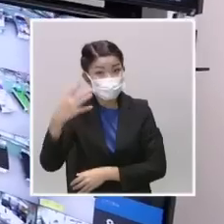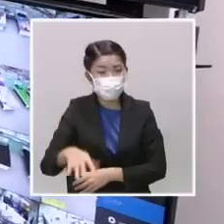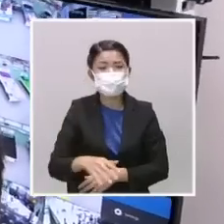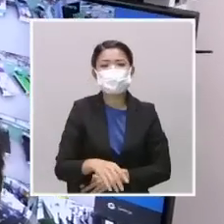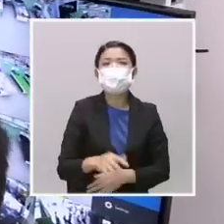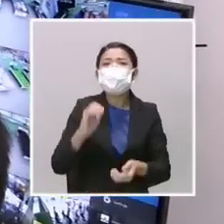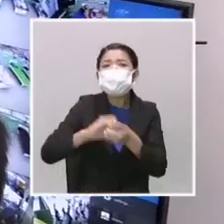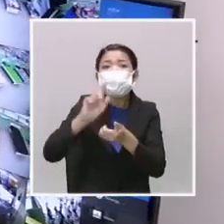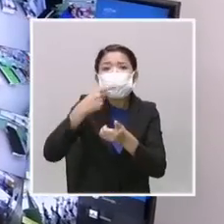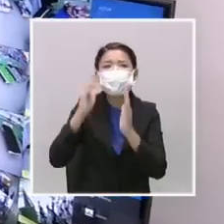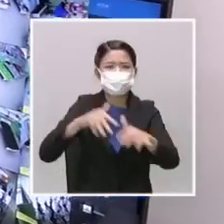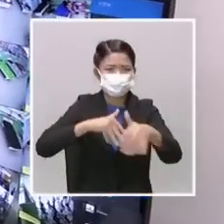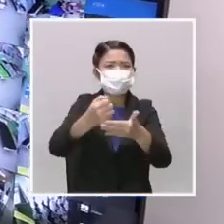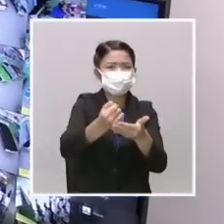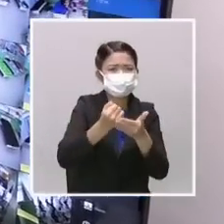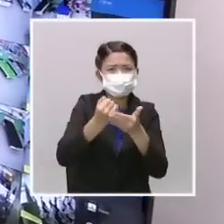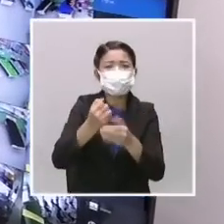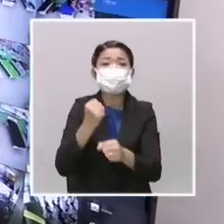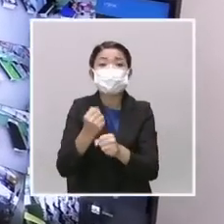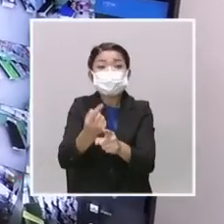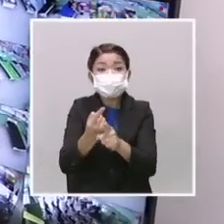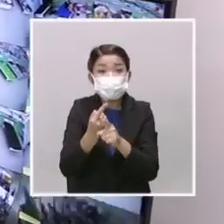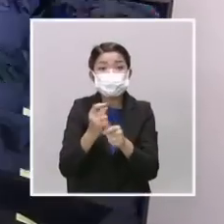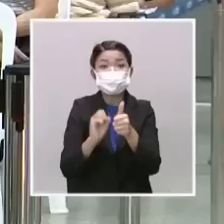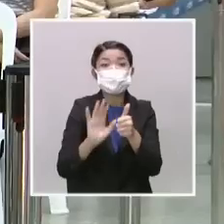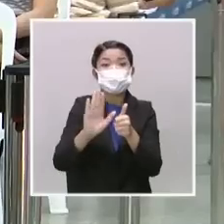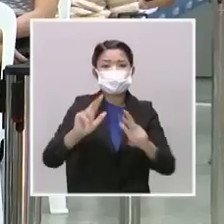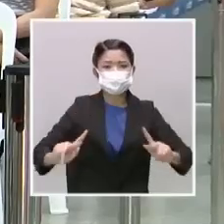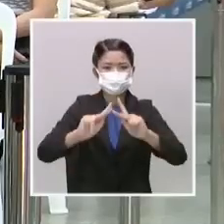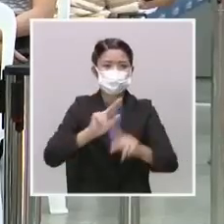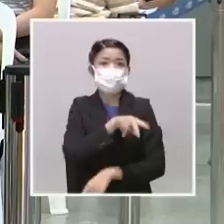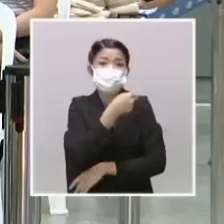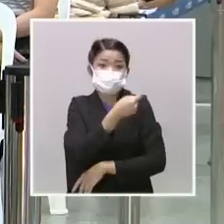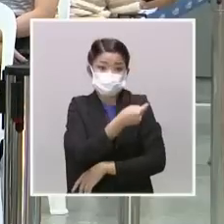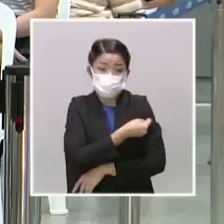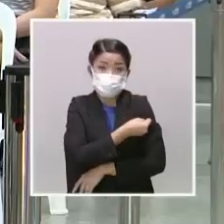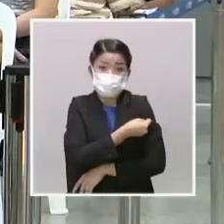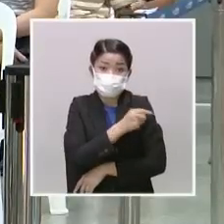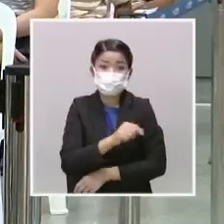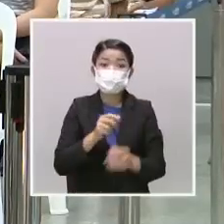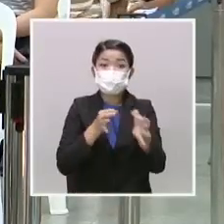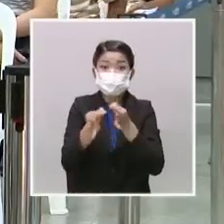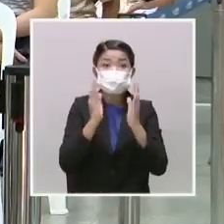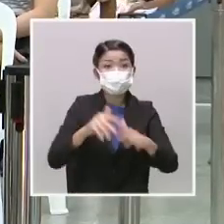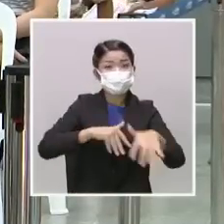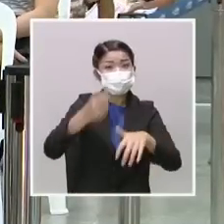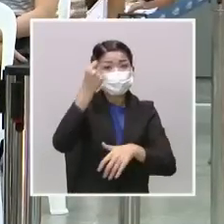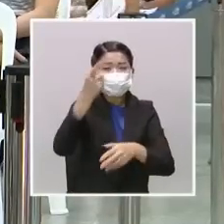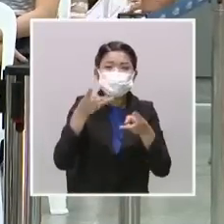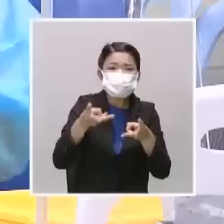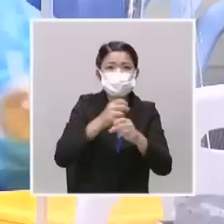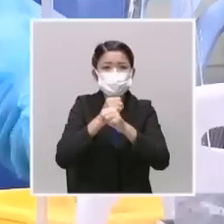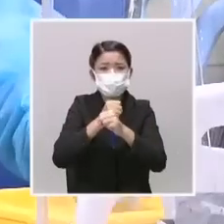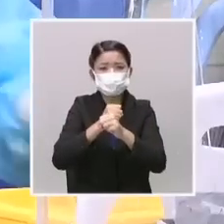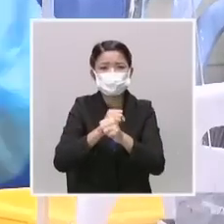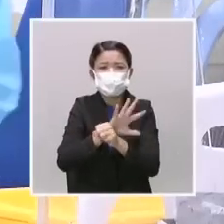ากความร่วมมือของประชาชนนะคะที่ทำตามคำแนะนำของกระทรวงสาธารณสุขแล้วก็สื่อสารให้ประชาชนเข้าใจในการป้องกันควบ